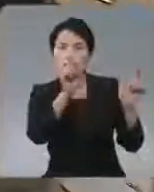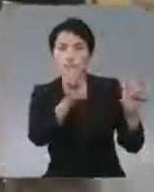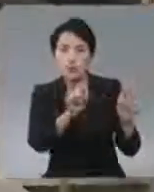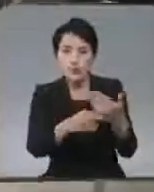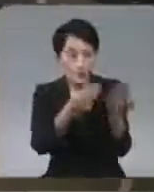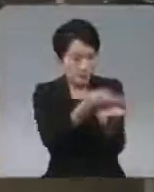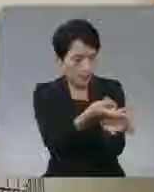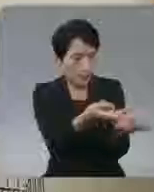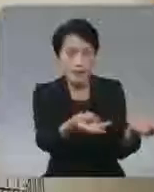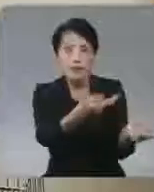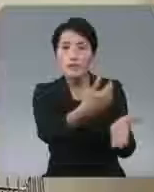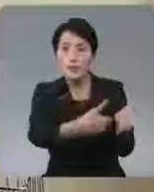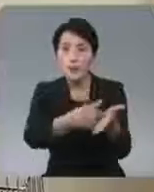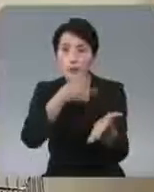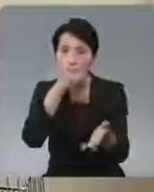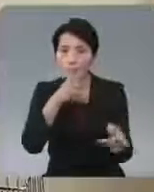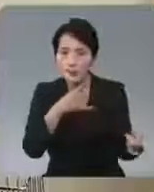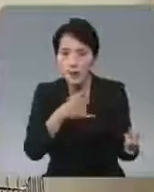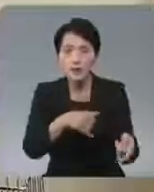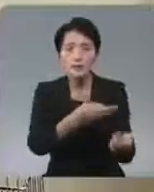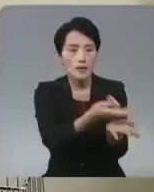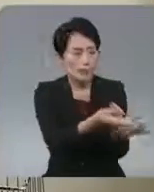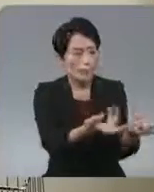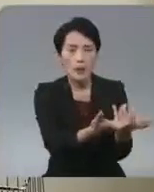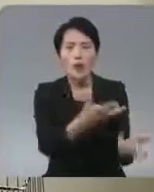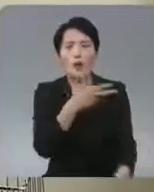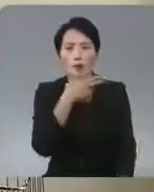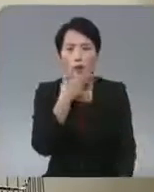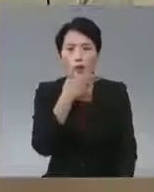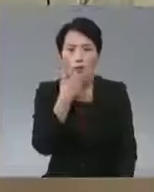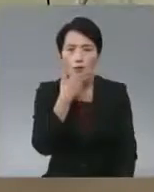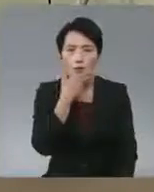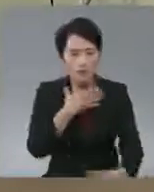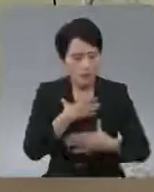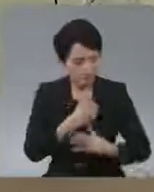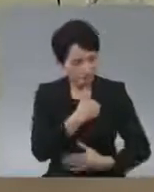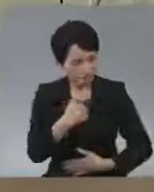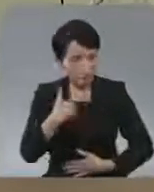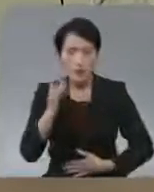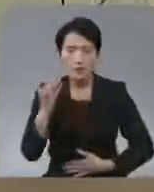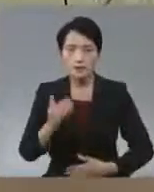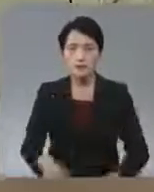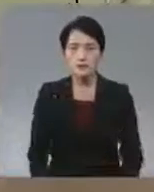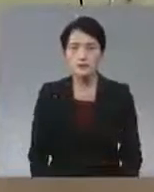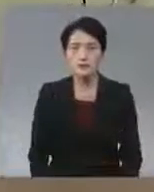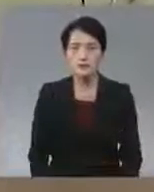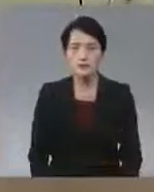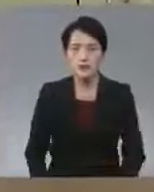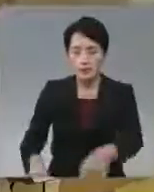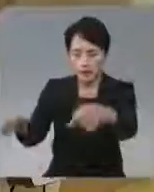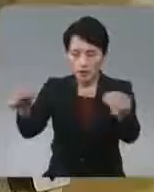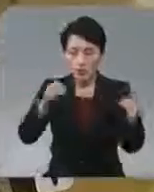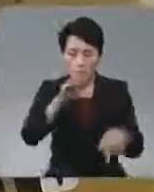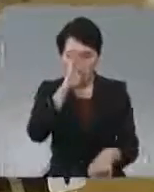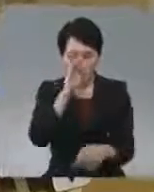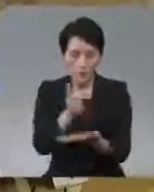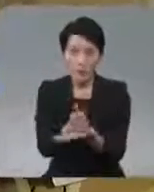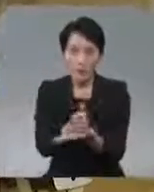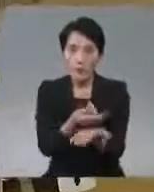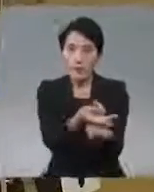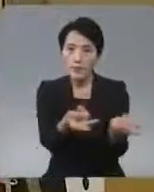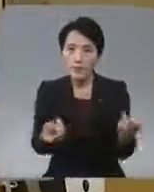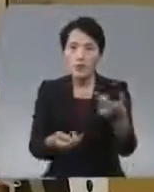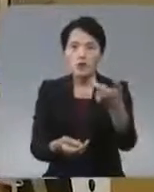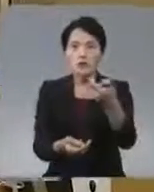liegt den dritten tag in folge im dreitausender bereich verglichen mit einer woche zuvor schrumpfte die durchschnittliche tägliche fallzahl